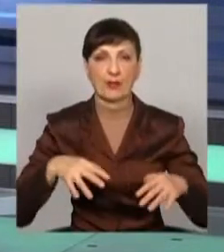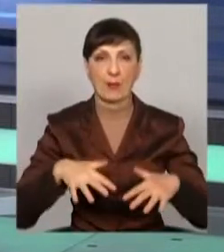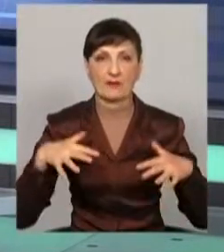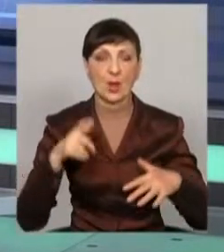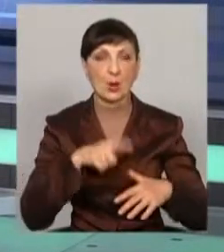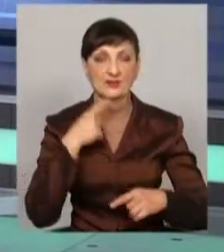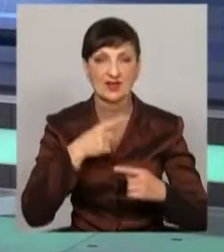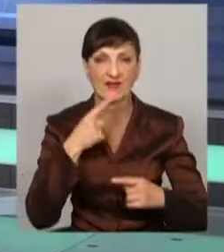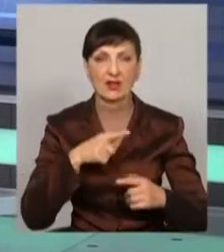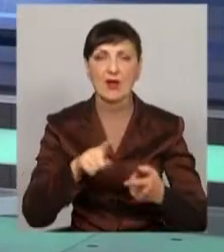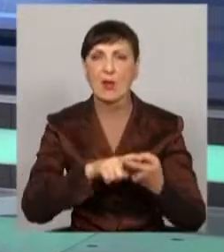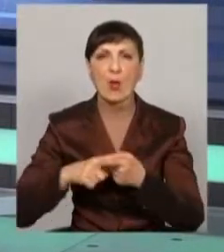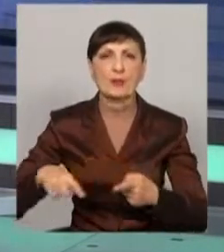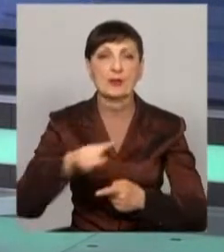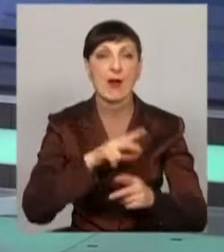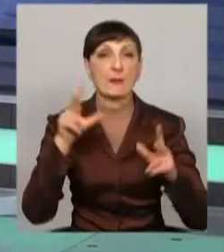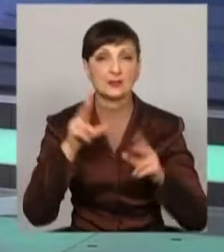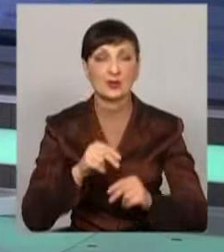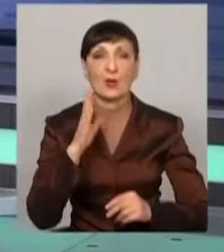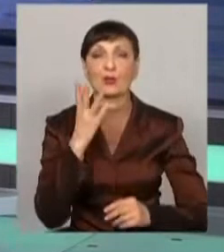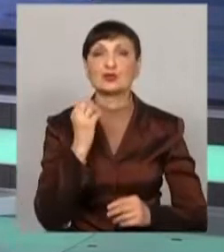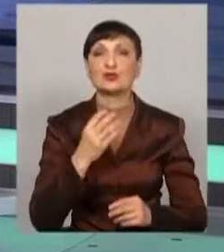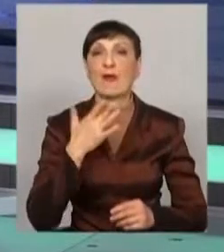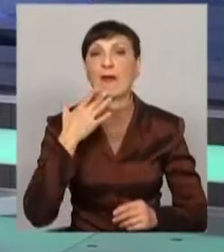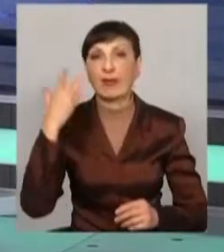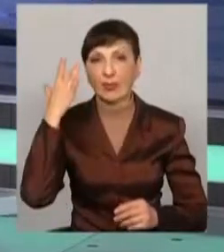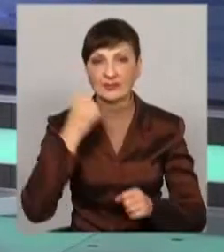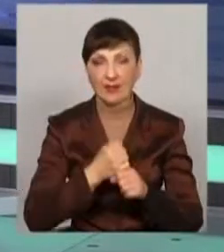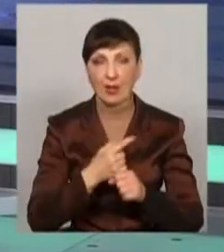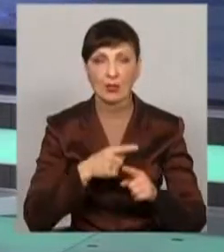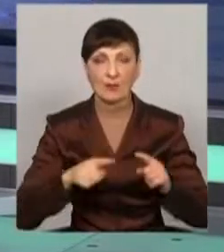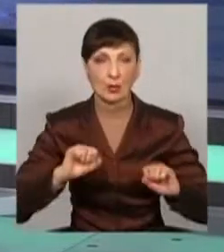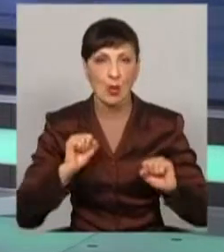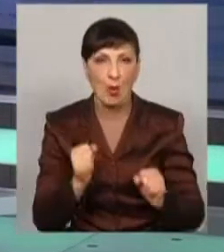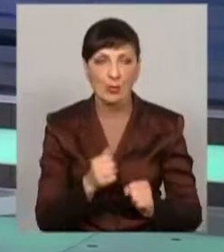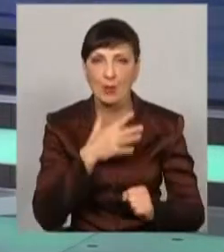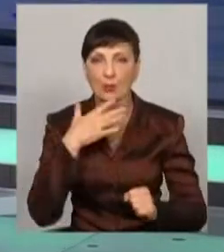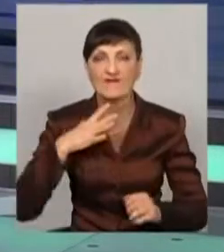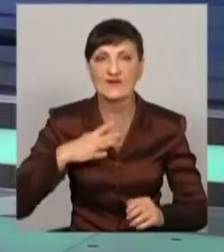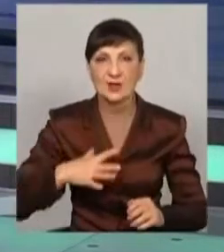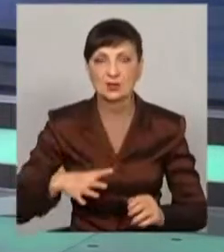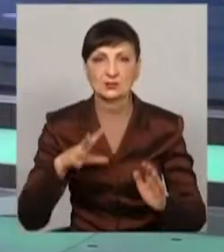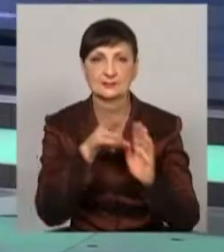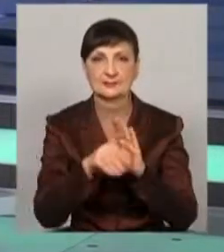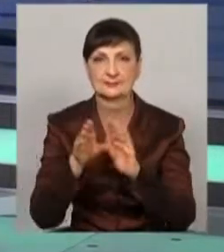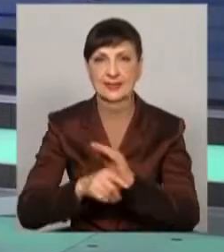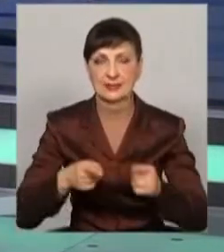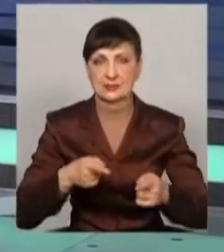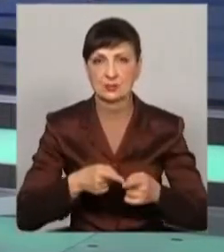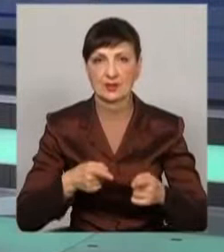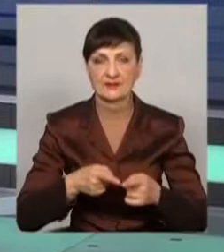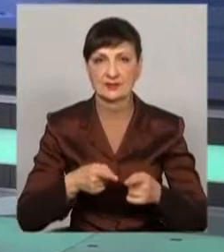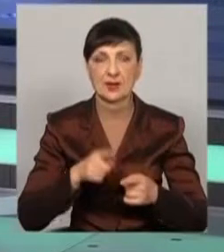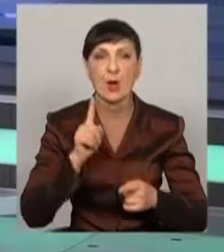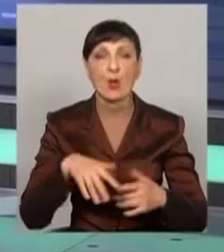уверяют, коммуникации им обещали подвести еще летом. Однако в период холодов многие вынуждены скитаться по съемным квартирам, хотя